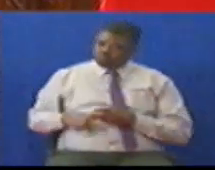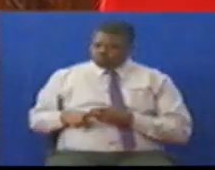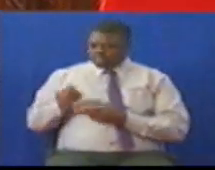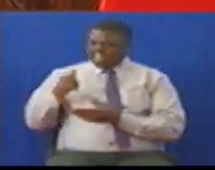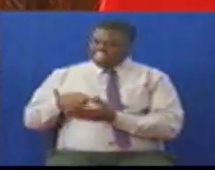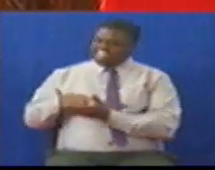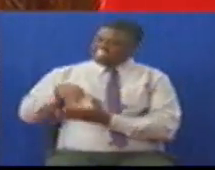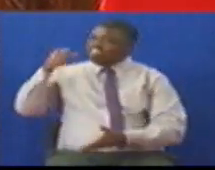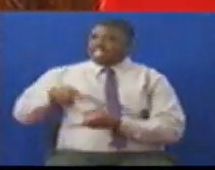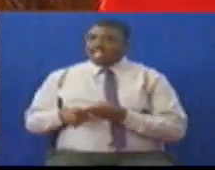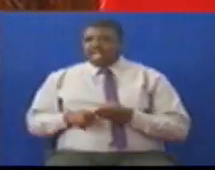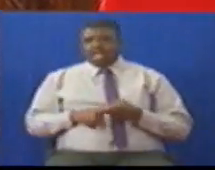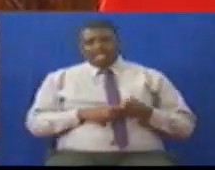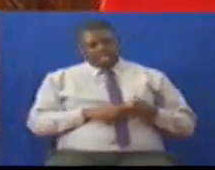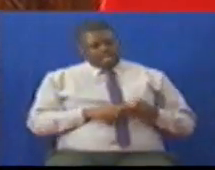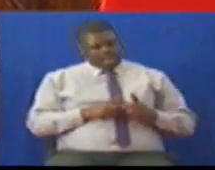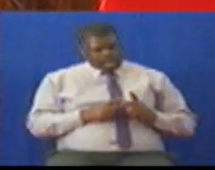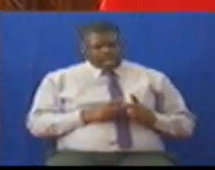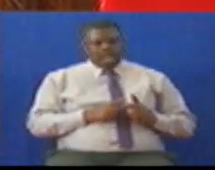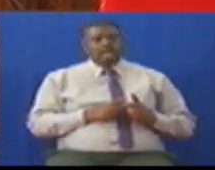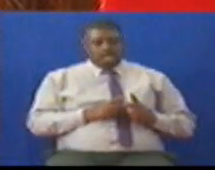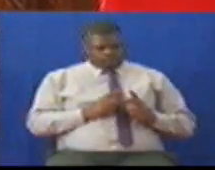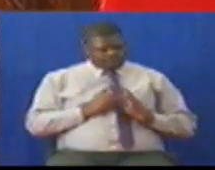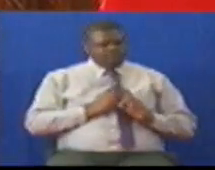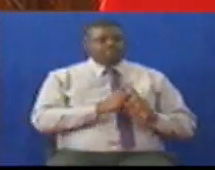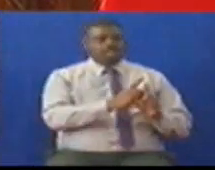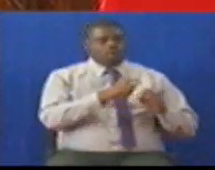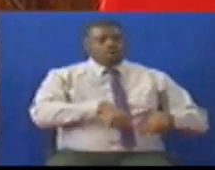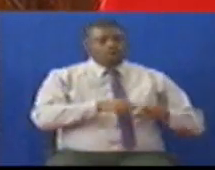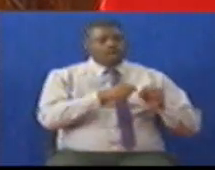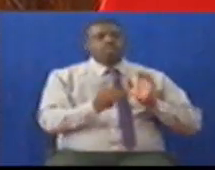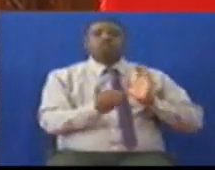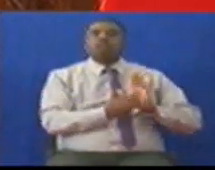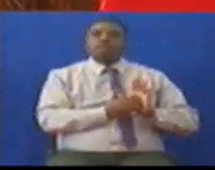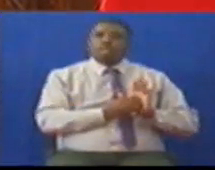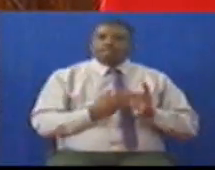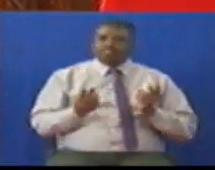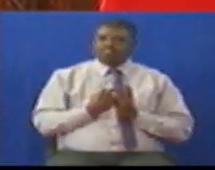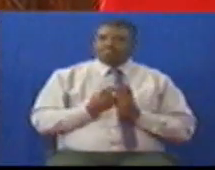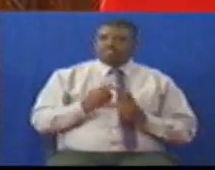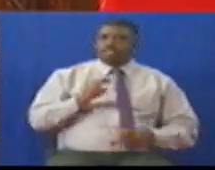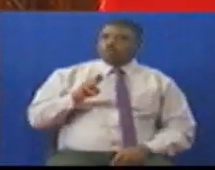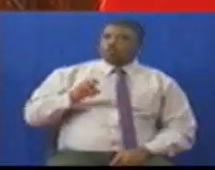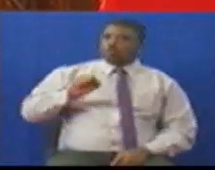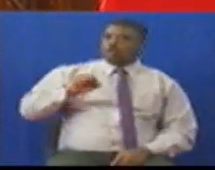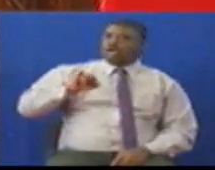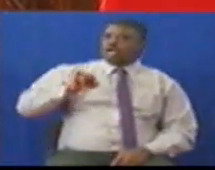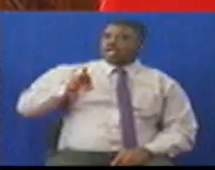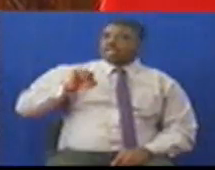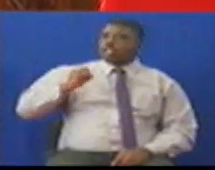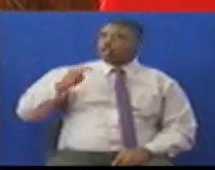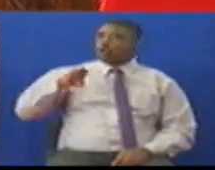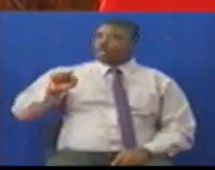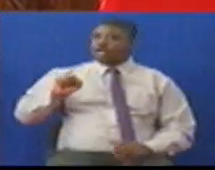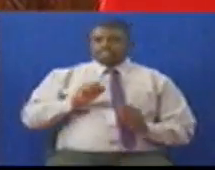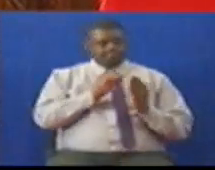na usawa unaofuata utawala wa sheria. Rasimu ya pili ya Mheshimiwa Jaji Joseph Sinde Warioba na katiba pendekezo